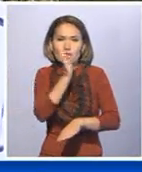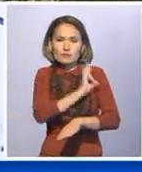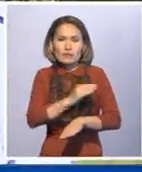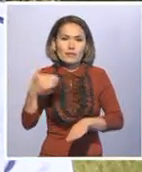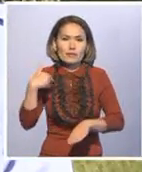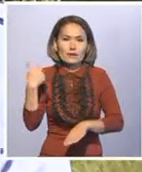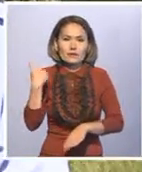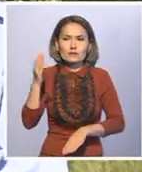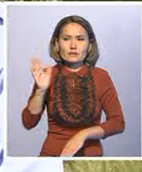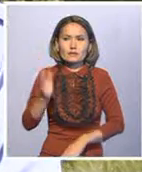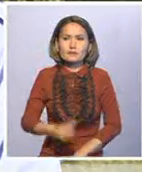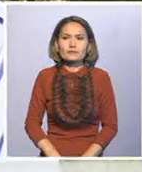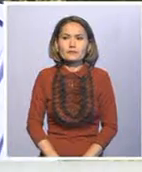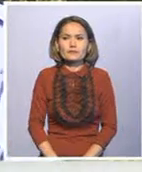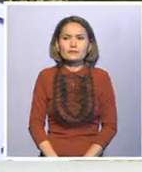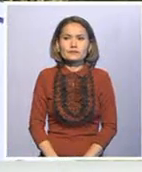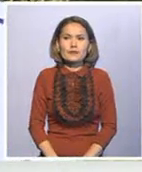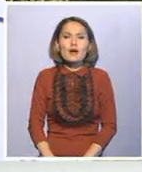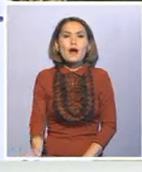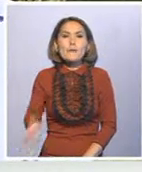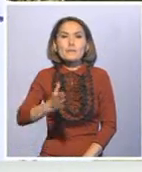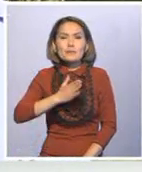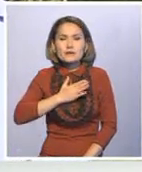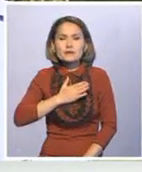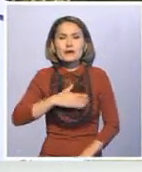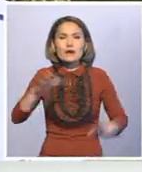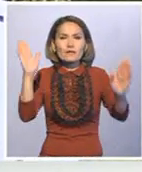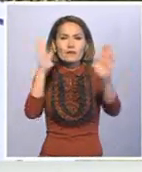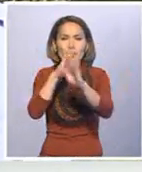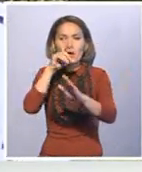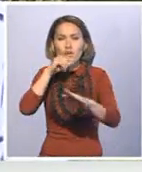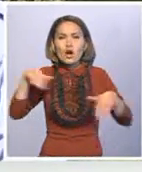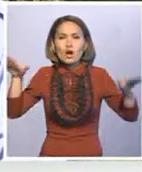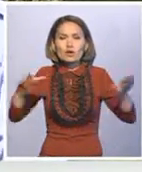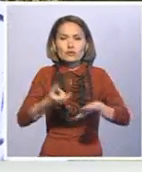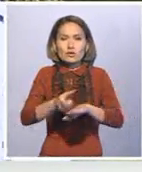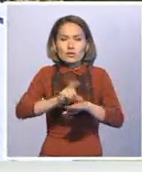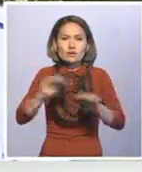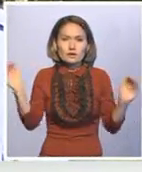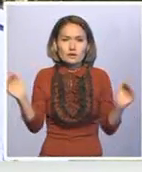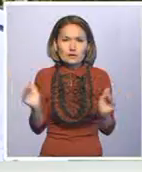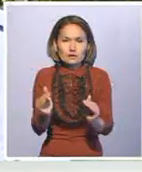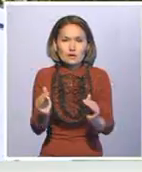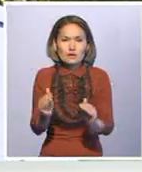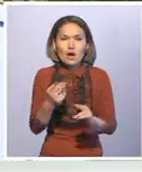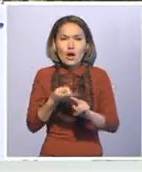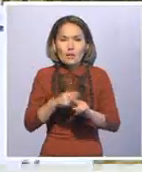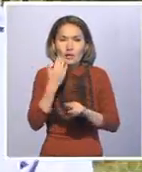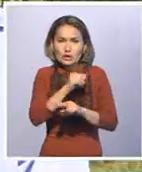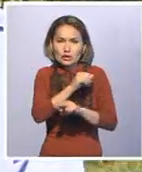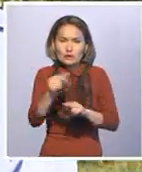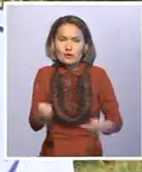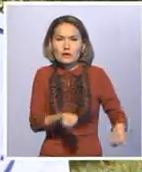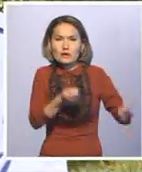табиғаттан алып атырық, енді табиғатқа да беру керек. Міне бүгін Алға районының жеріне жіберіп